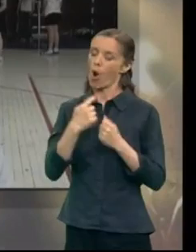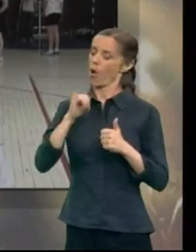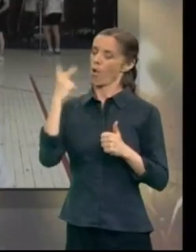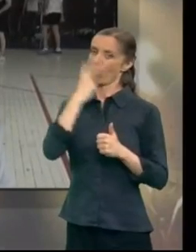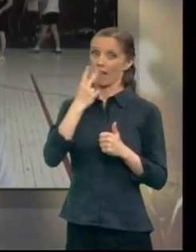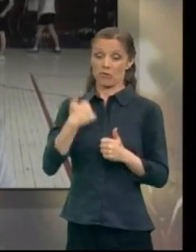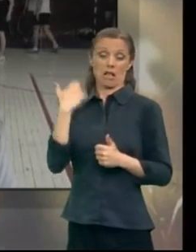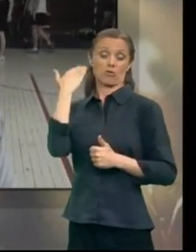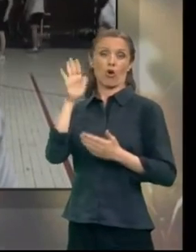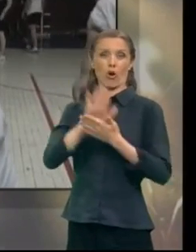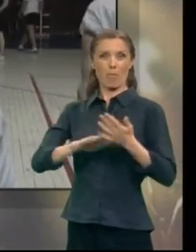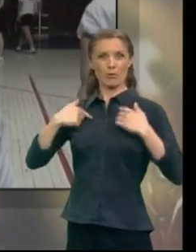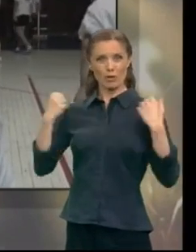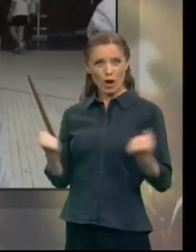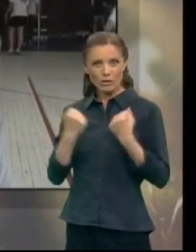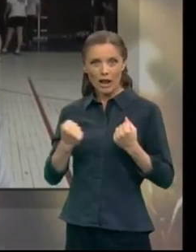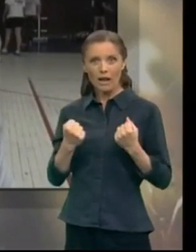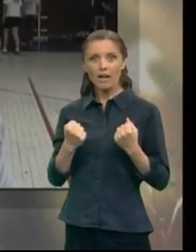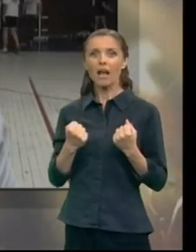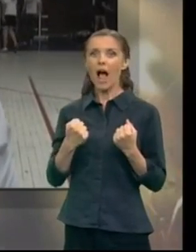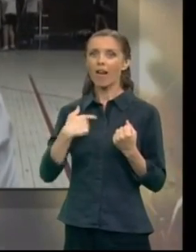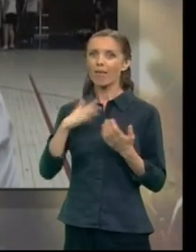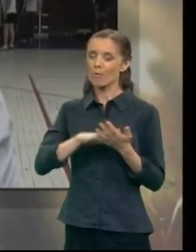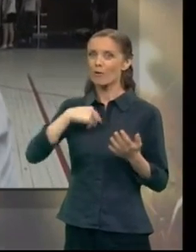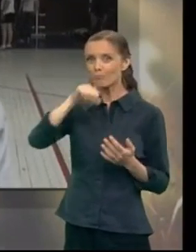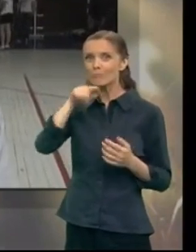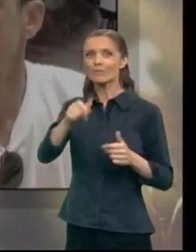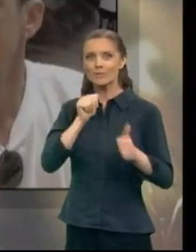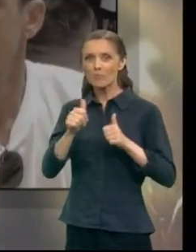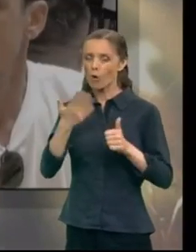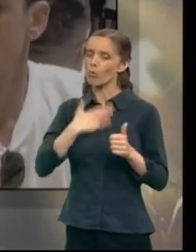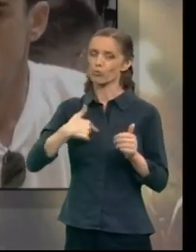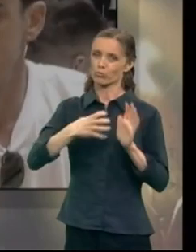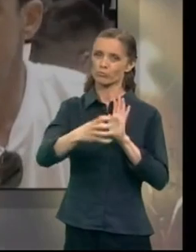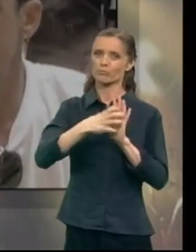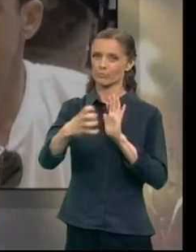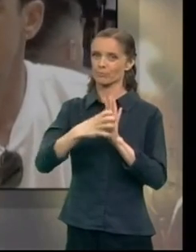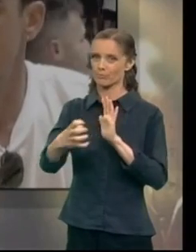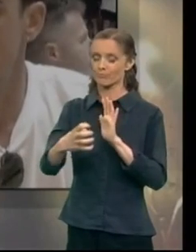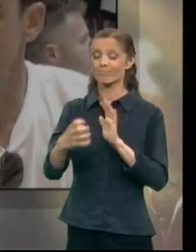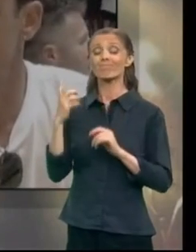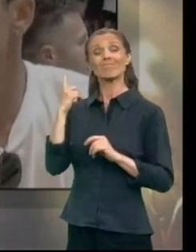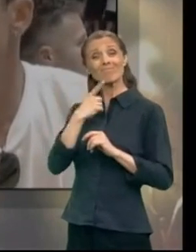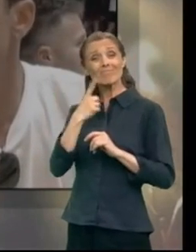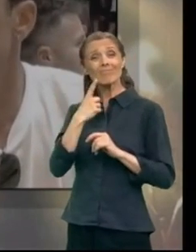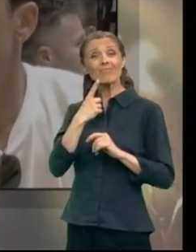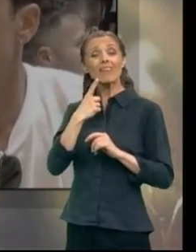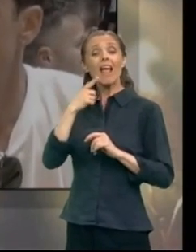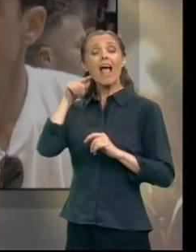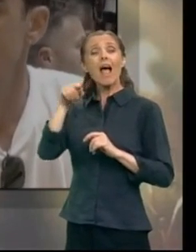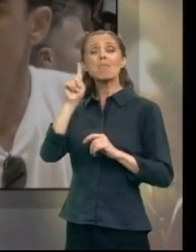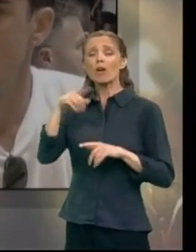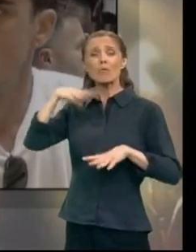počeo, skoro sam počeo da treniram, ali zavolio sam ovaj sport i nastavit sam to. Moramo shvatiti da osobe sa